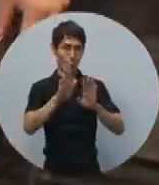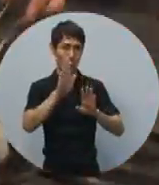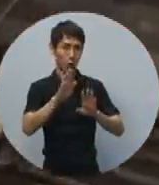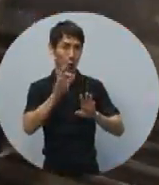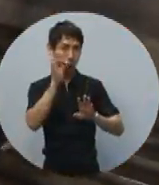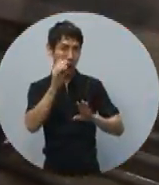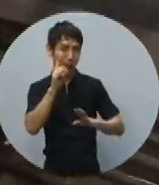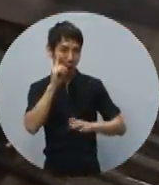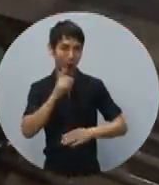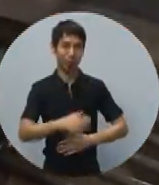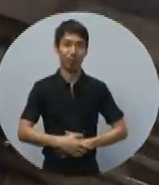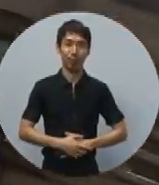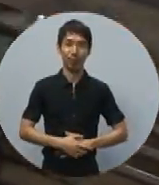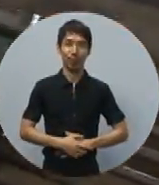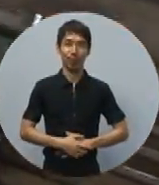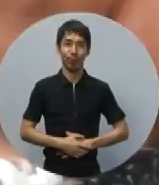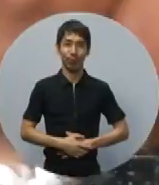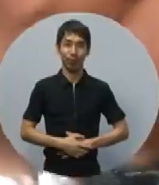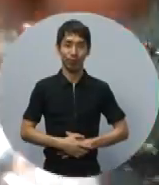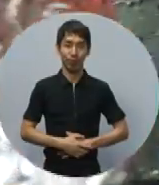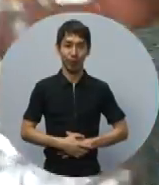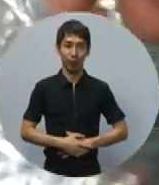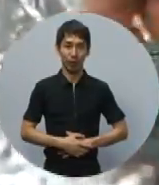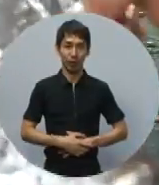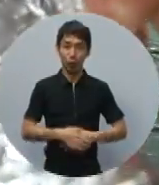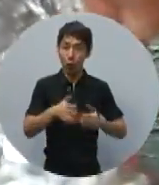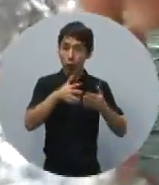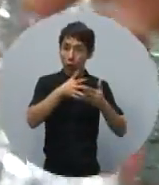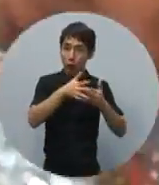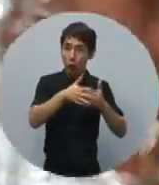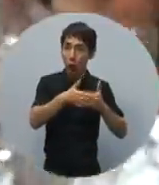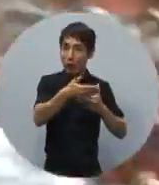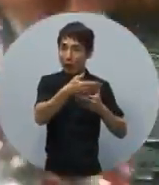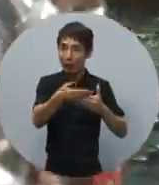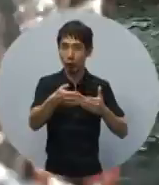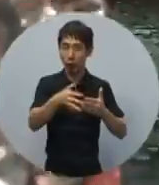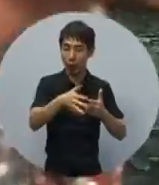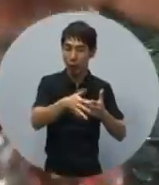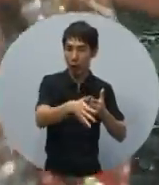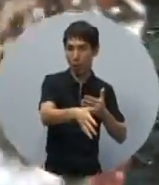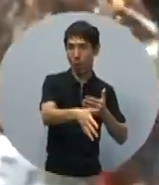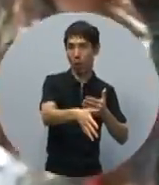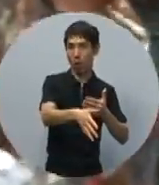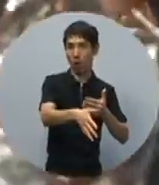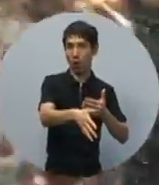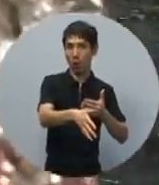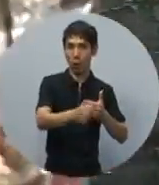うですね、見ましょう。 はい、 はい、中から透き通った汁が出れば、